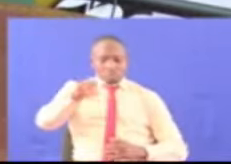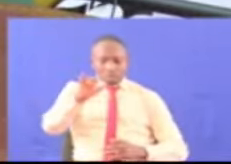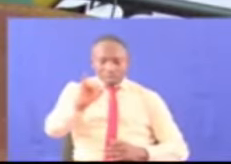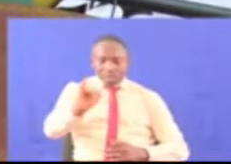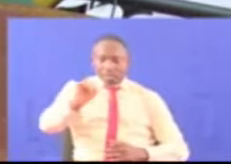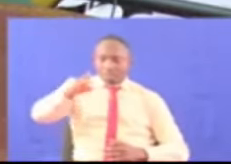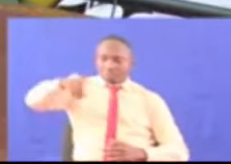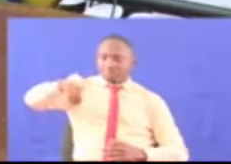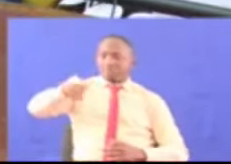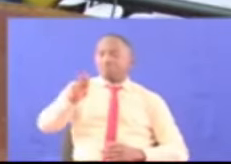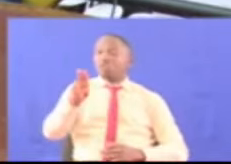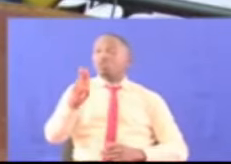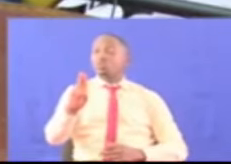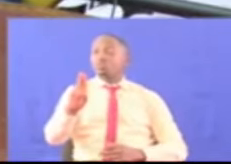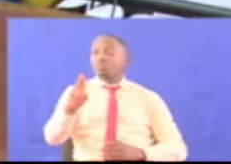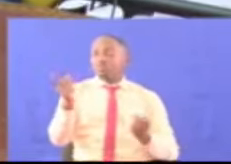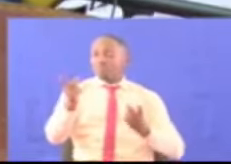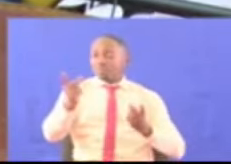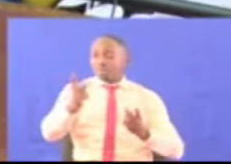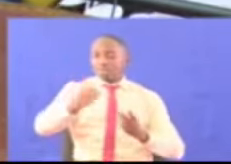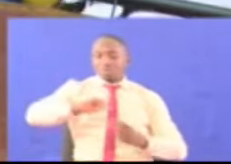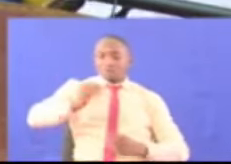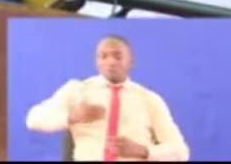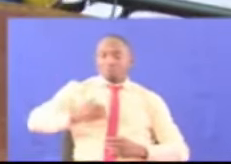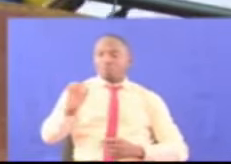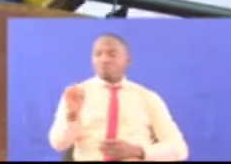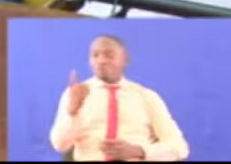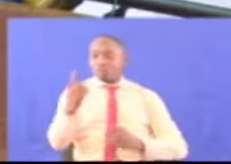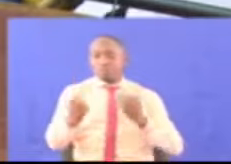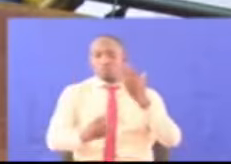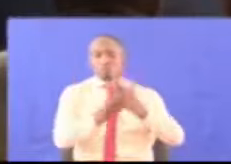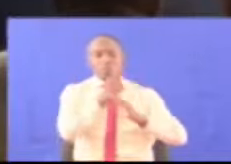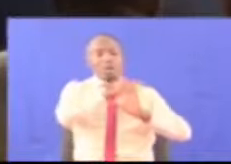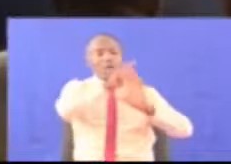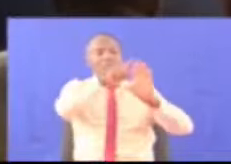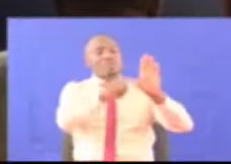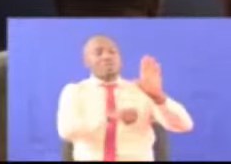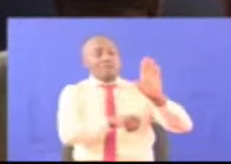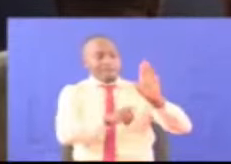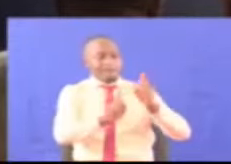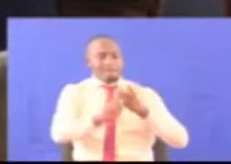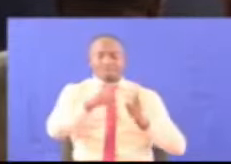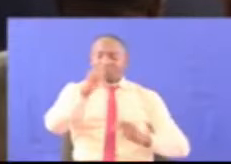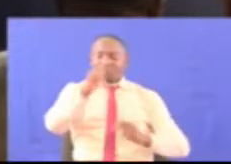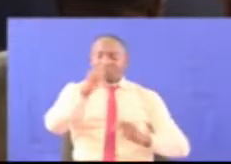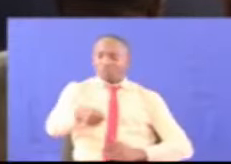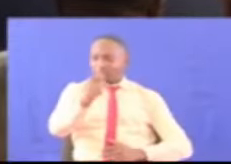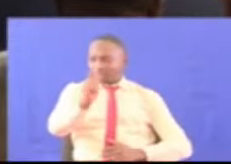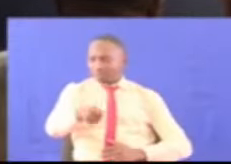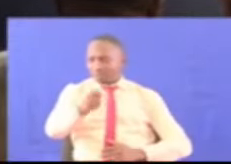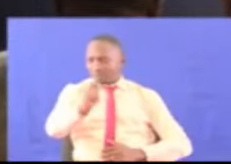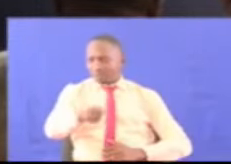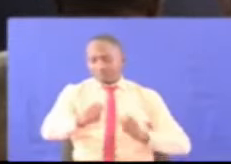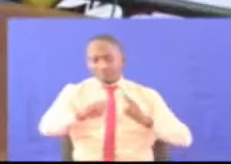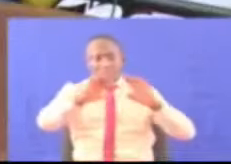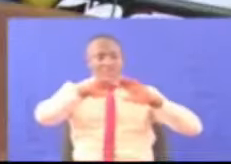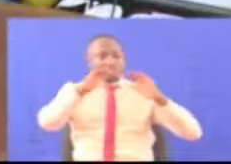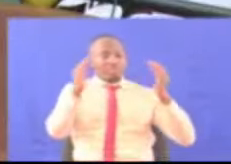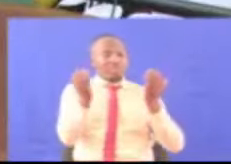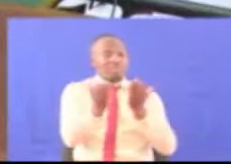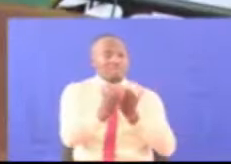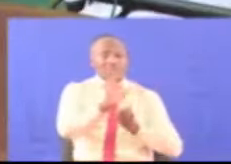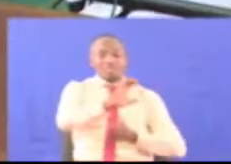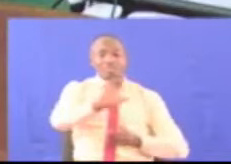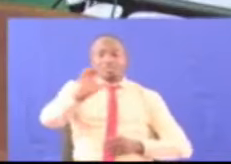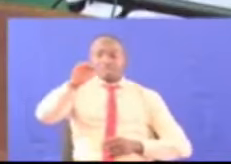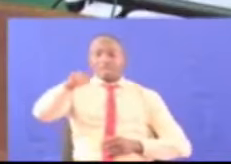na wa kwanza kutoka katika bara la Afrika. Tunakupongeza sana. Na Chama cha Mapinduzi kimefarajika